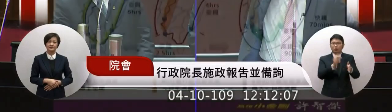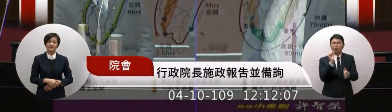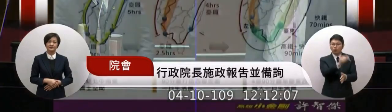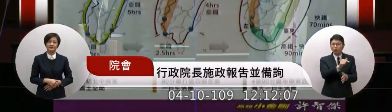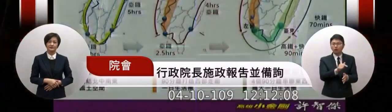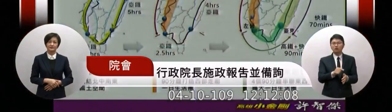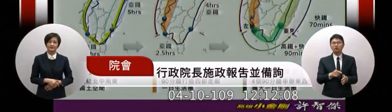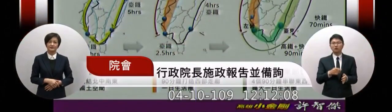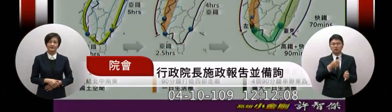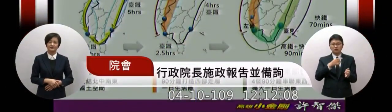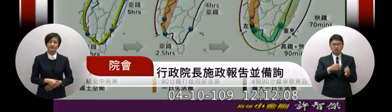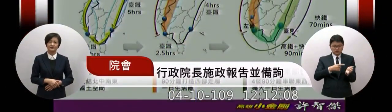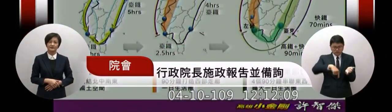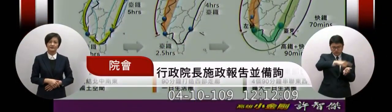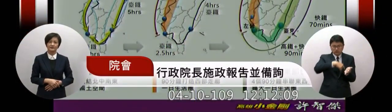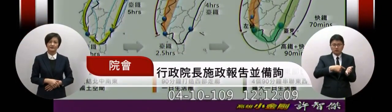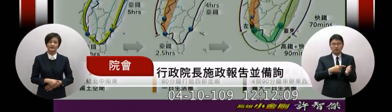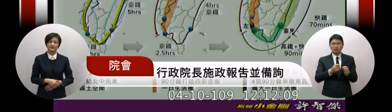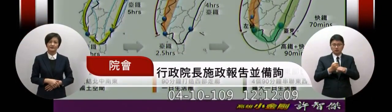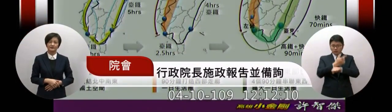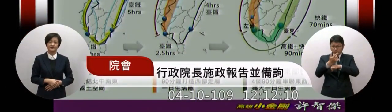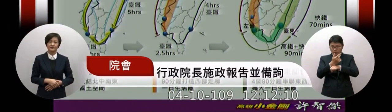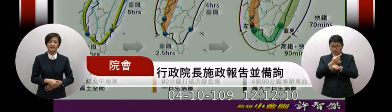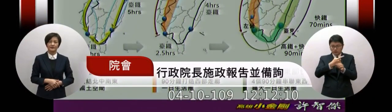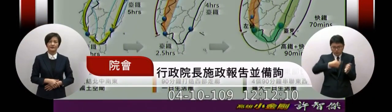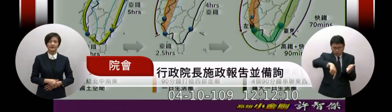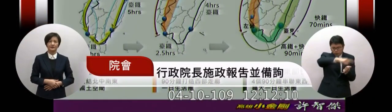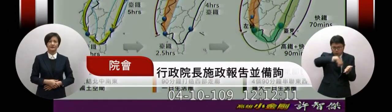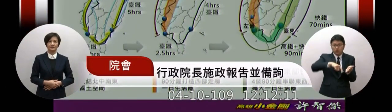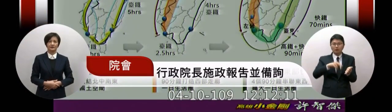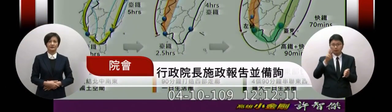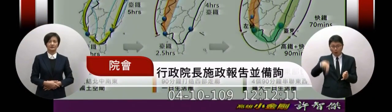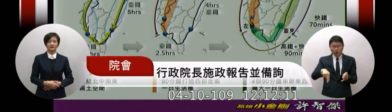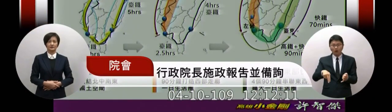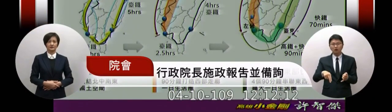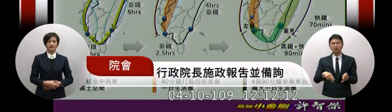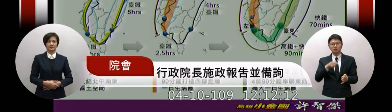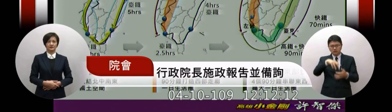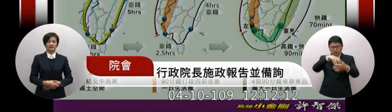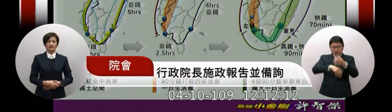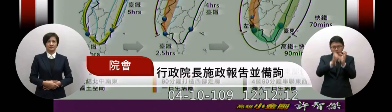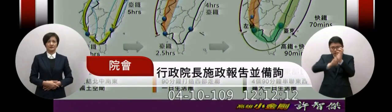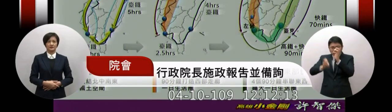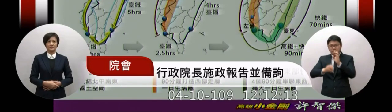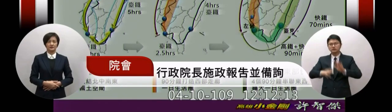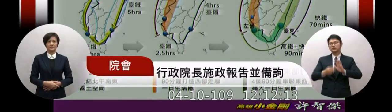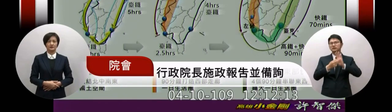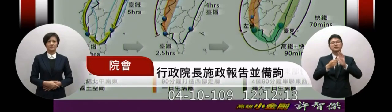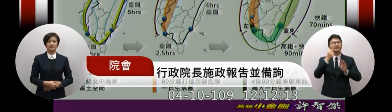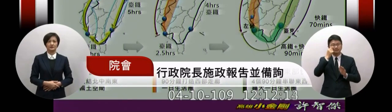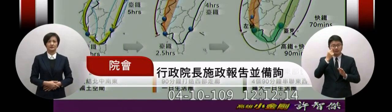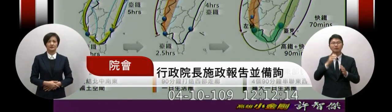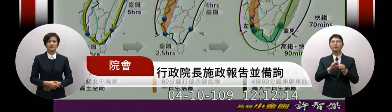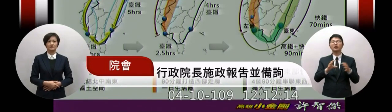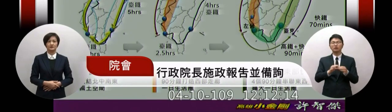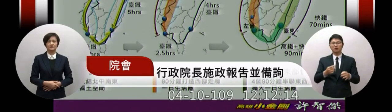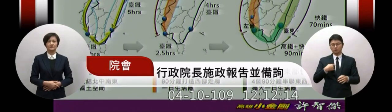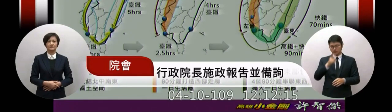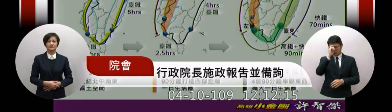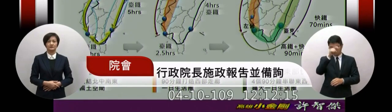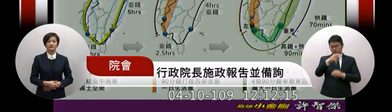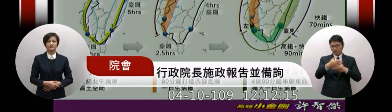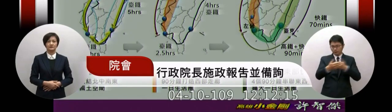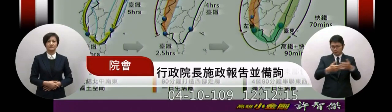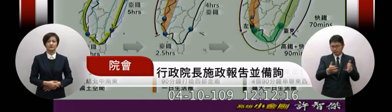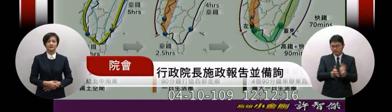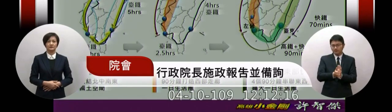成这环台？就是6个小时可以绕一圈。好，那这中间有很多细节，可能今天没有时间讲哈。这个我们尽快再拜托部长，这个尽